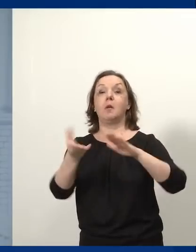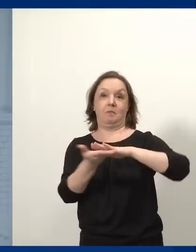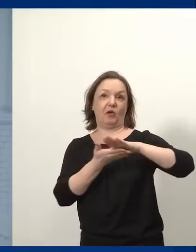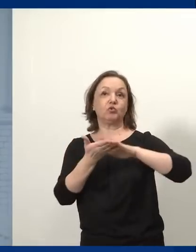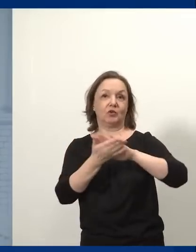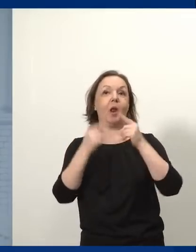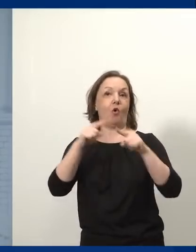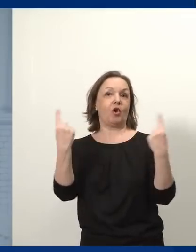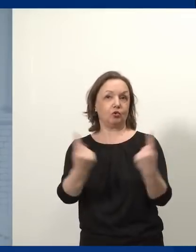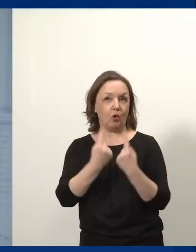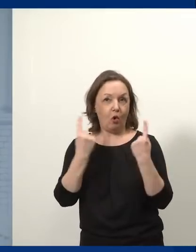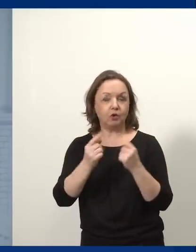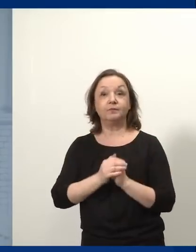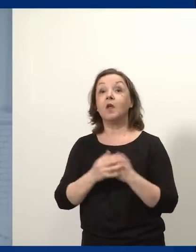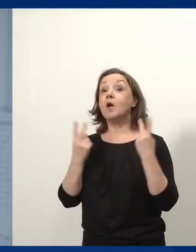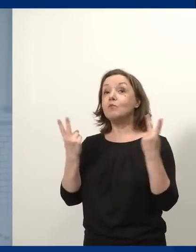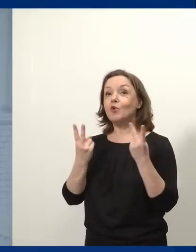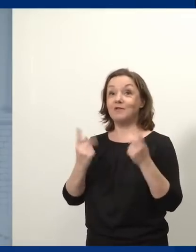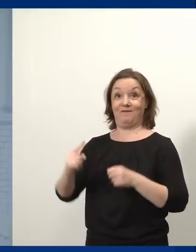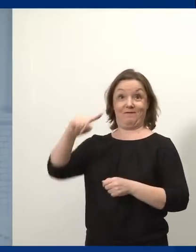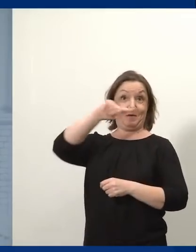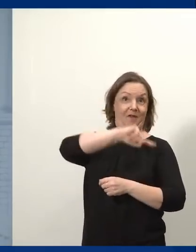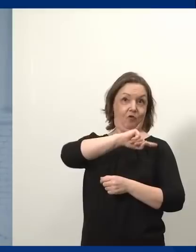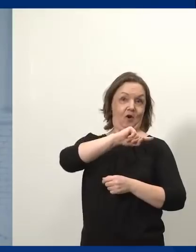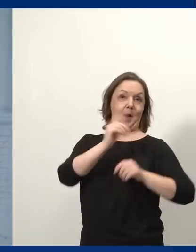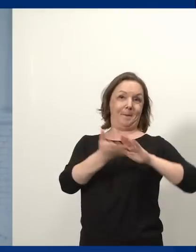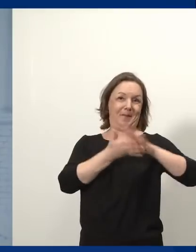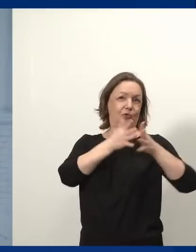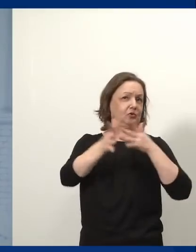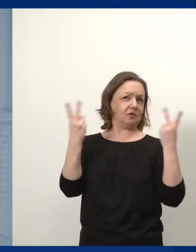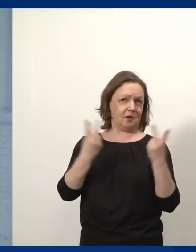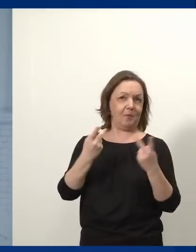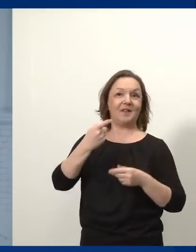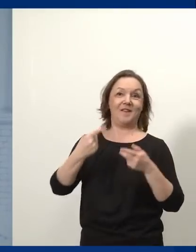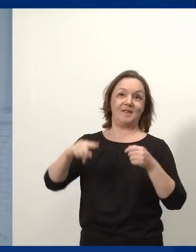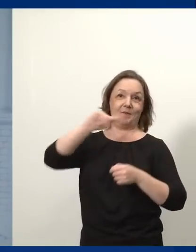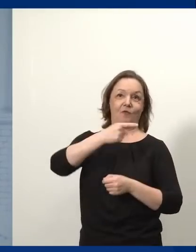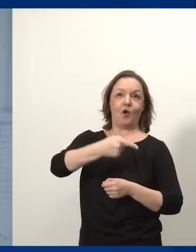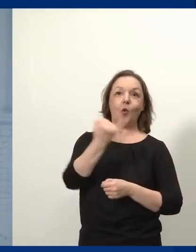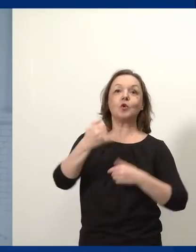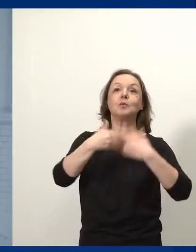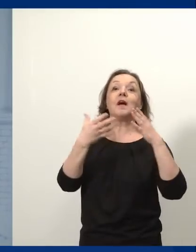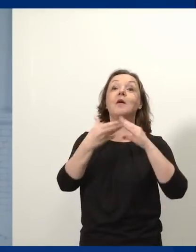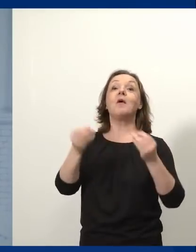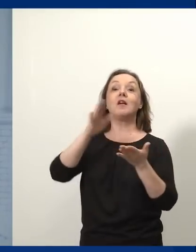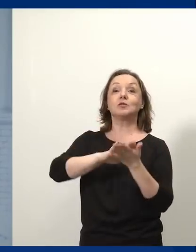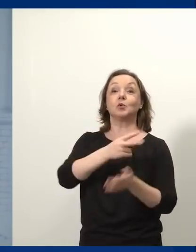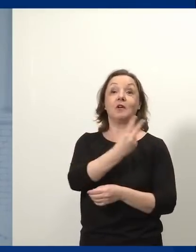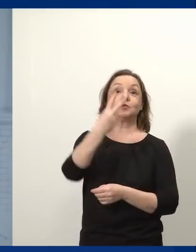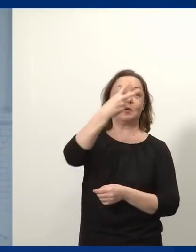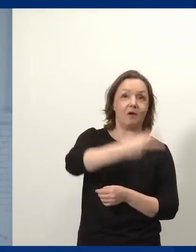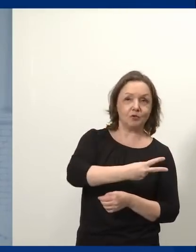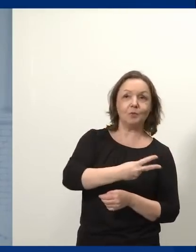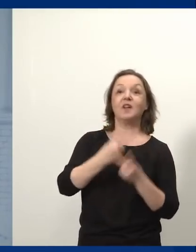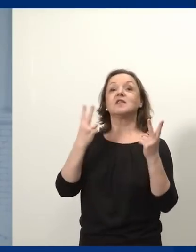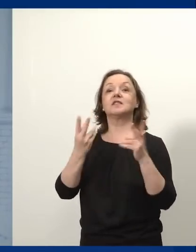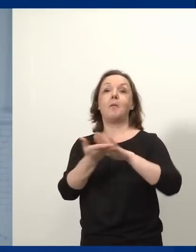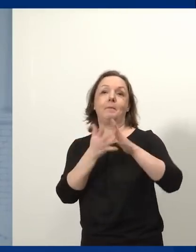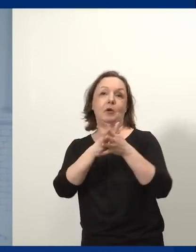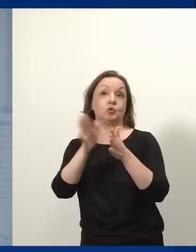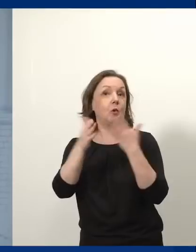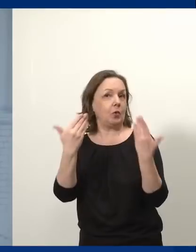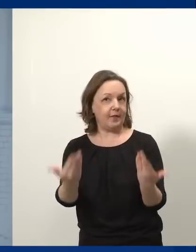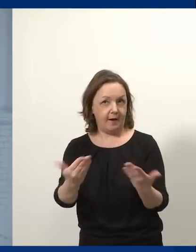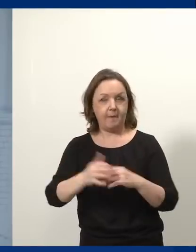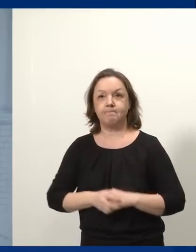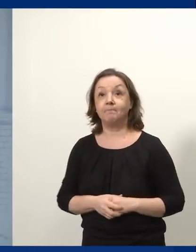Poikkeusolot todetaan samoin perustein kuin vuosi sitten 16. maaliskuuta 2020. Tässä vaiheessa